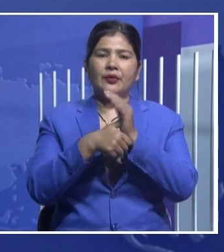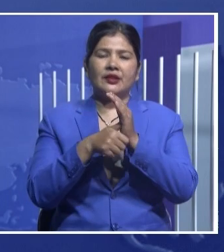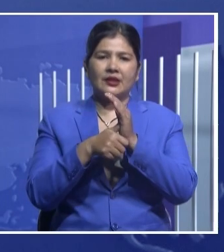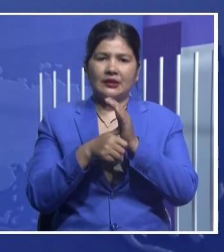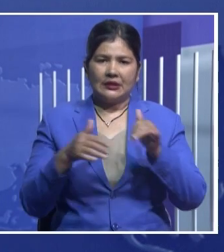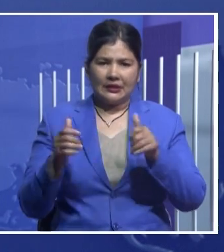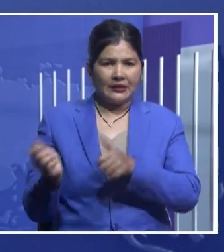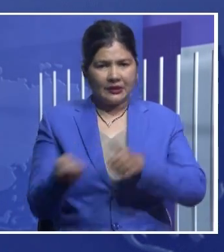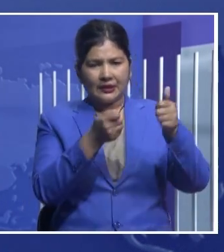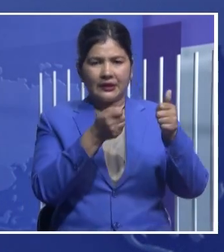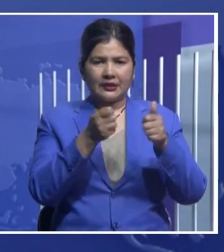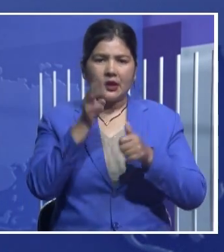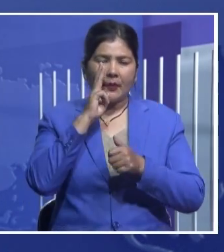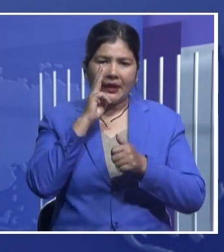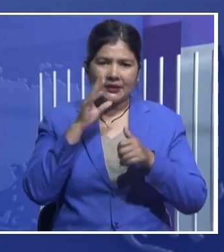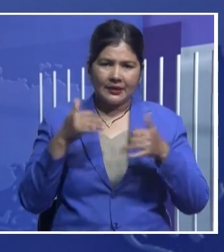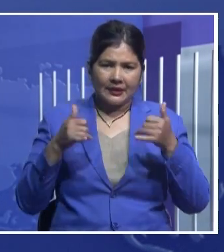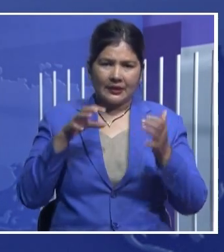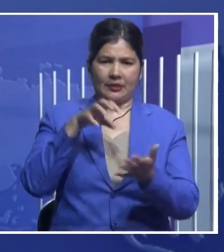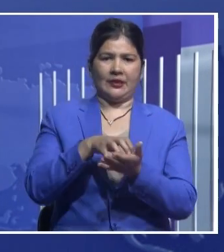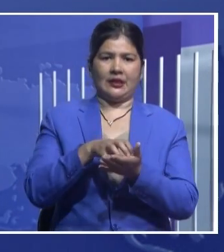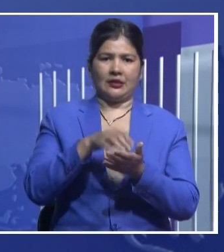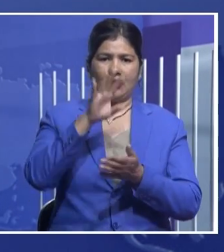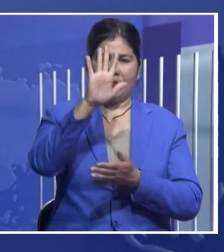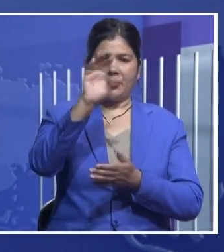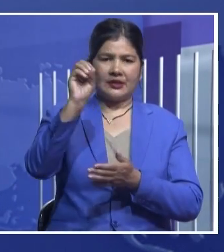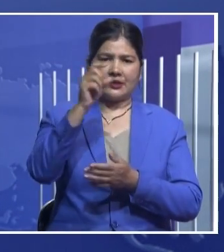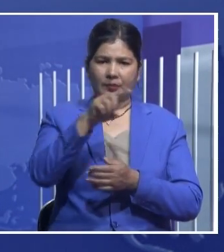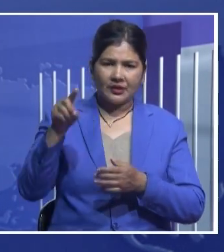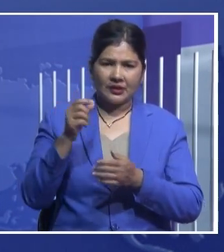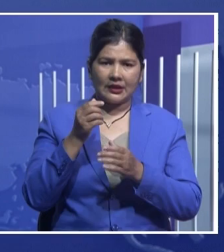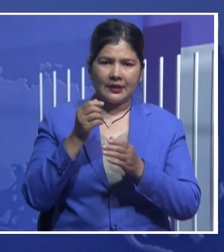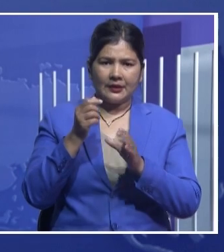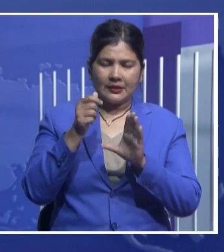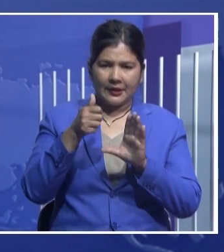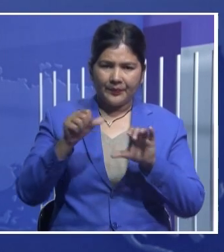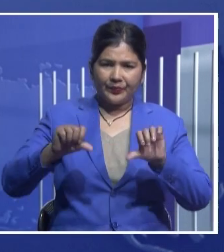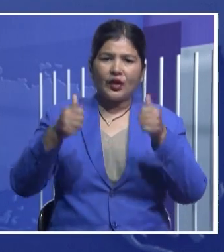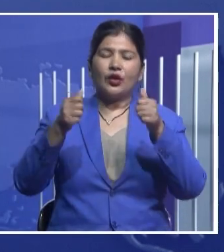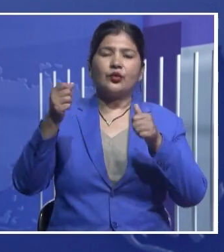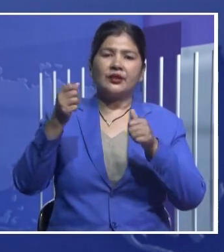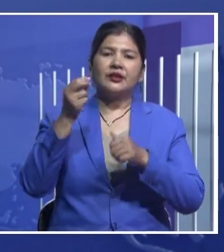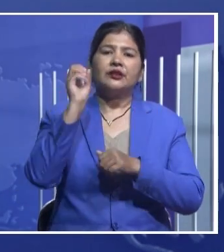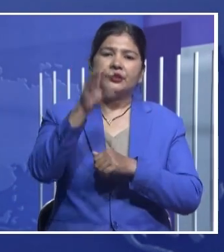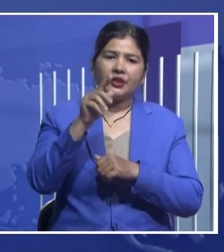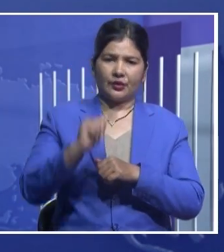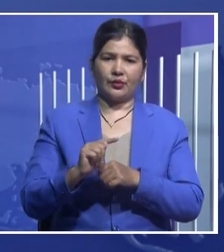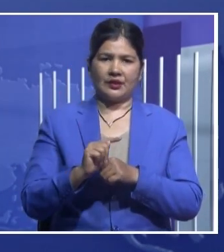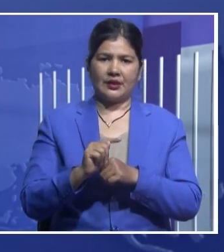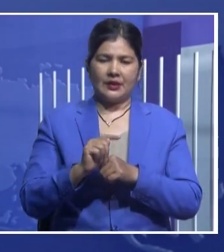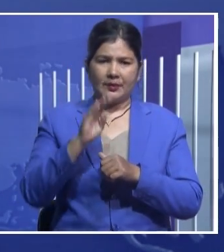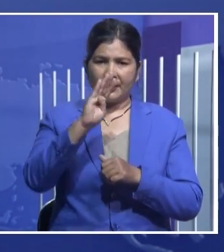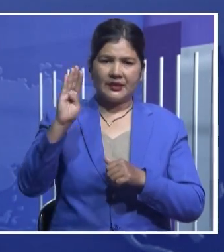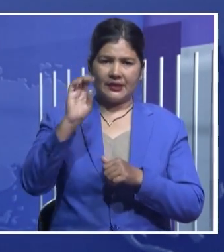क्रिकेटमा रङ्गशालाको क्षमताको 50% दर्शकलाई अनुमति दिएको भारतीय क्रिकेट कन्ट्रोल बोर्ड बिसिसिआईले बताएको